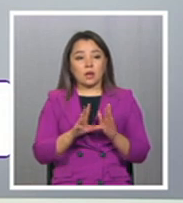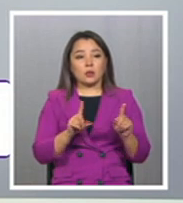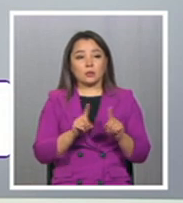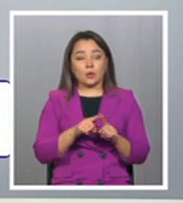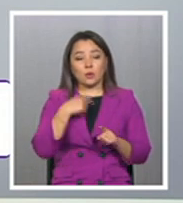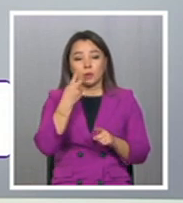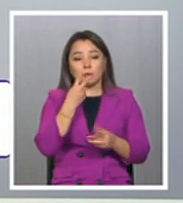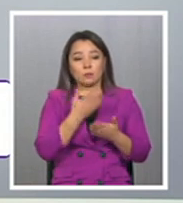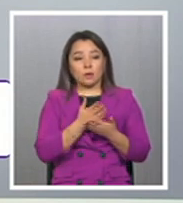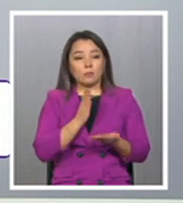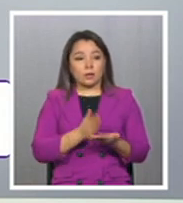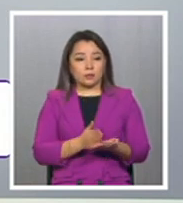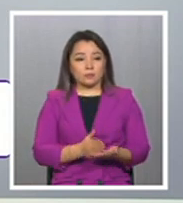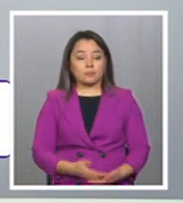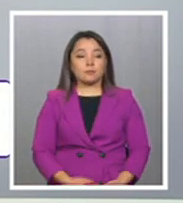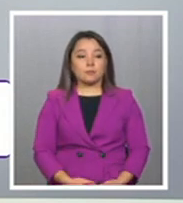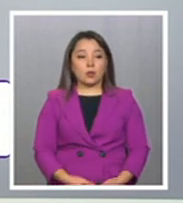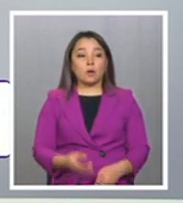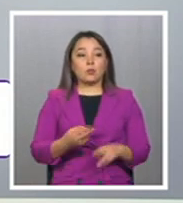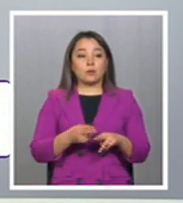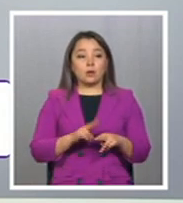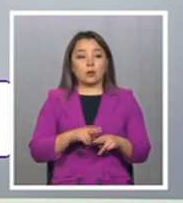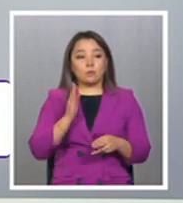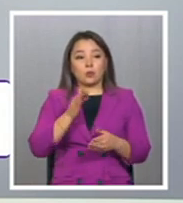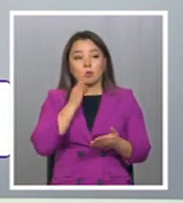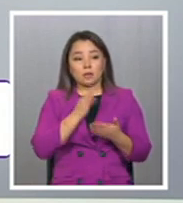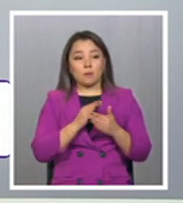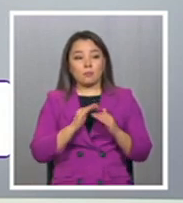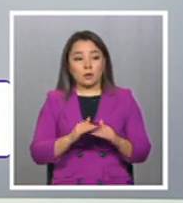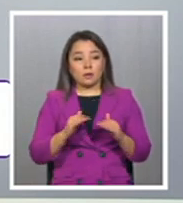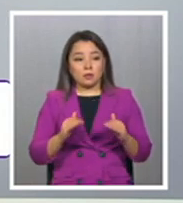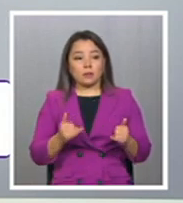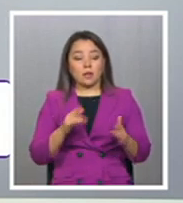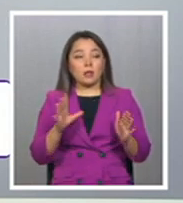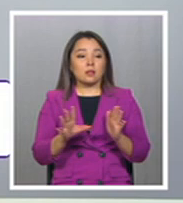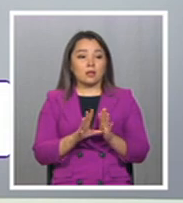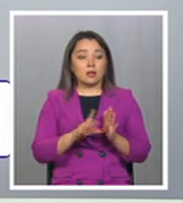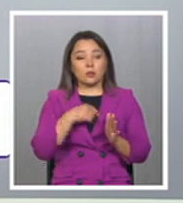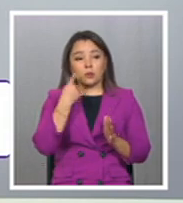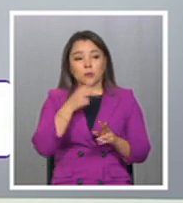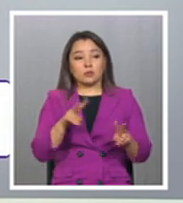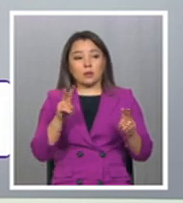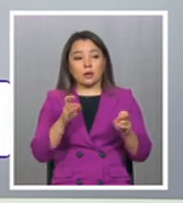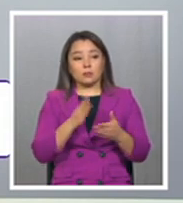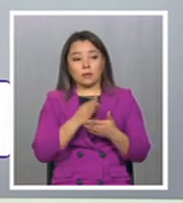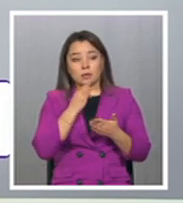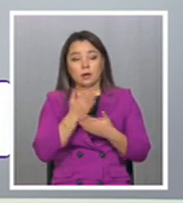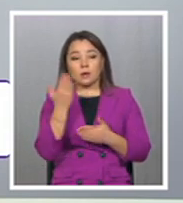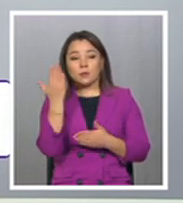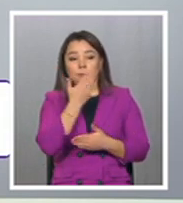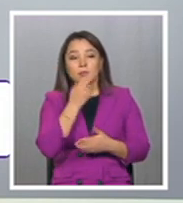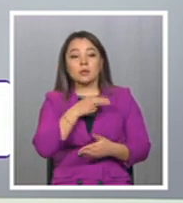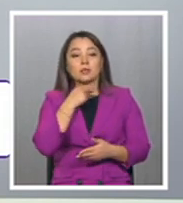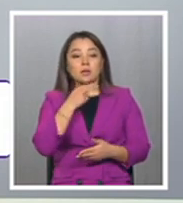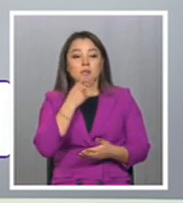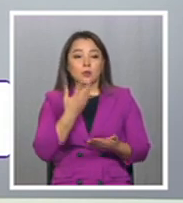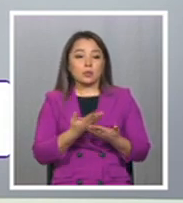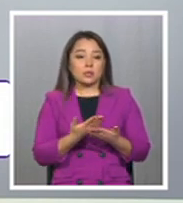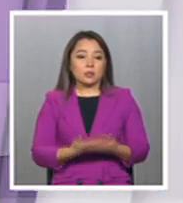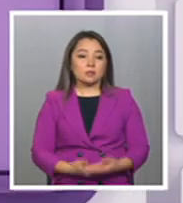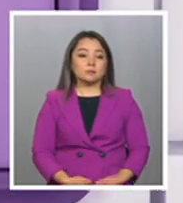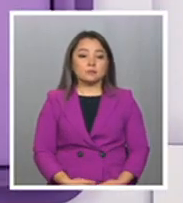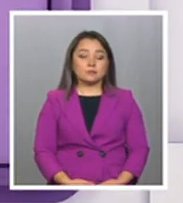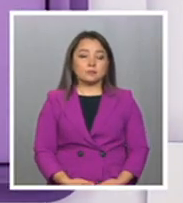түрлері бар. Олай болатын болса, балалар, энергия түрлері тақырыбында бейне материалға назар